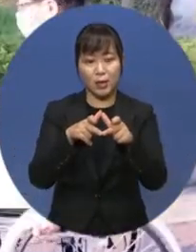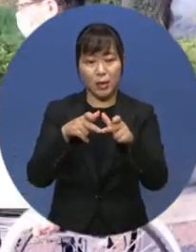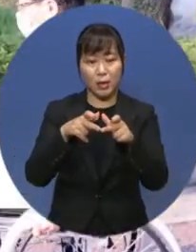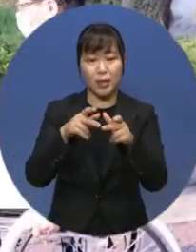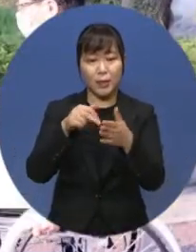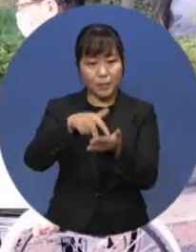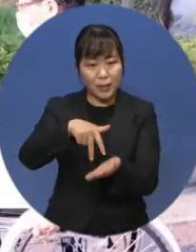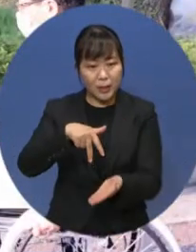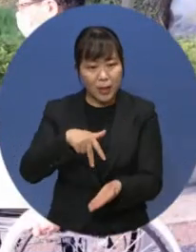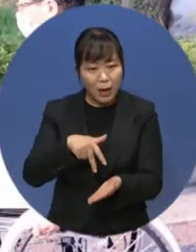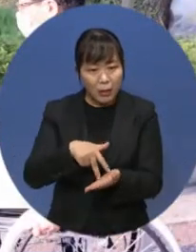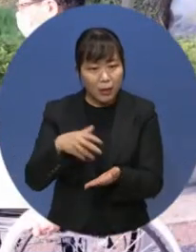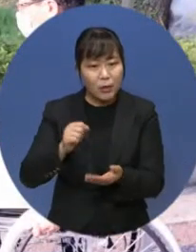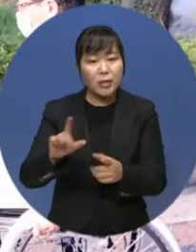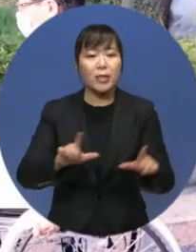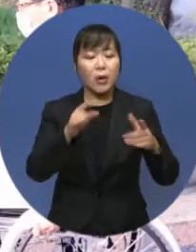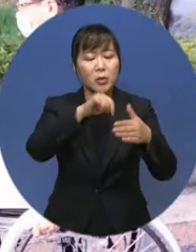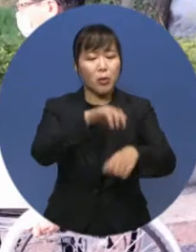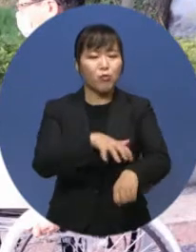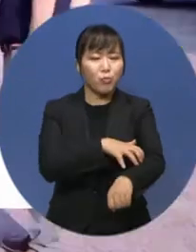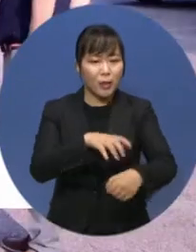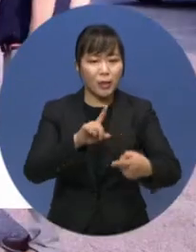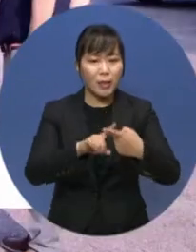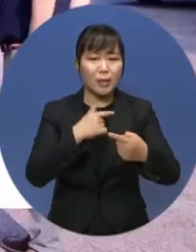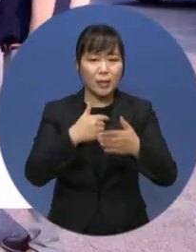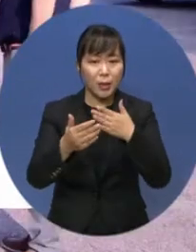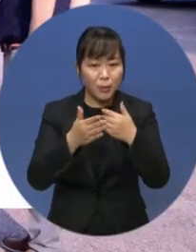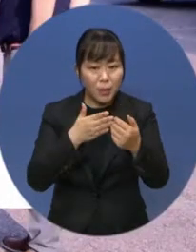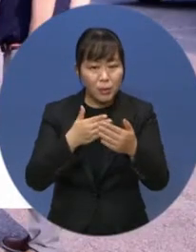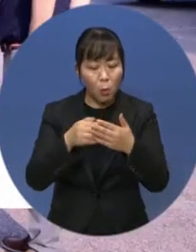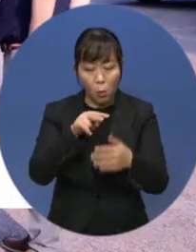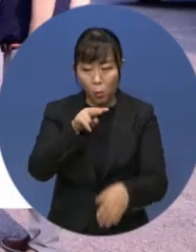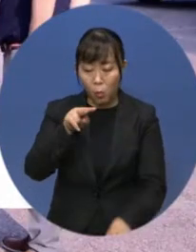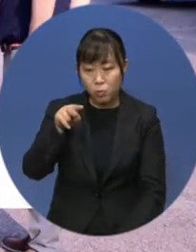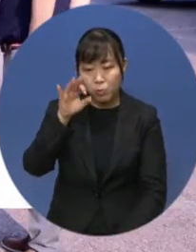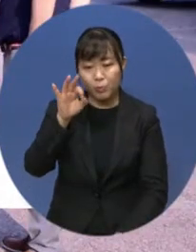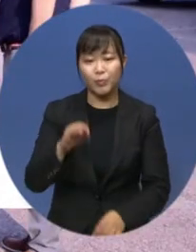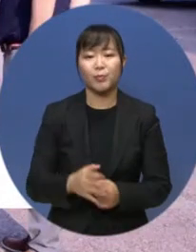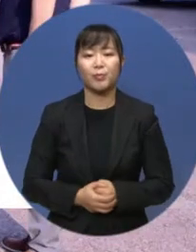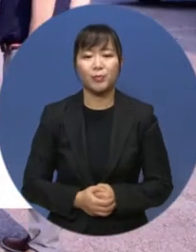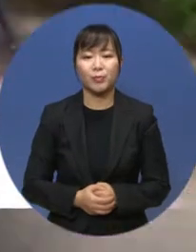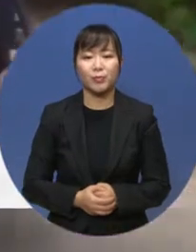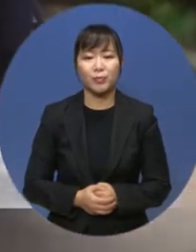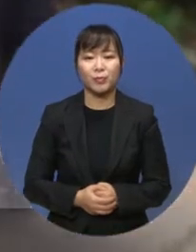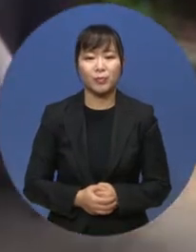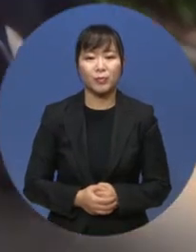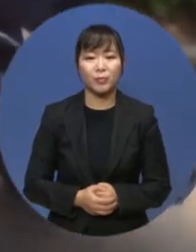눈높이에서 생활 속 불편사항을 체험해 눈길을 끌었습니다.